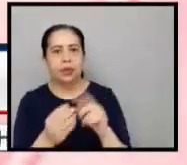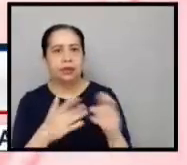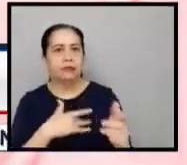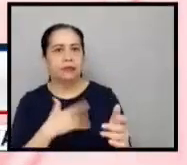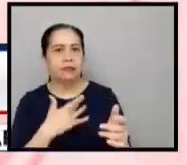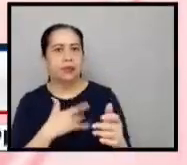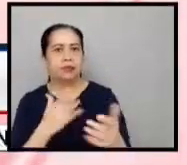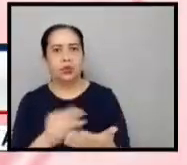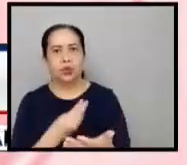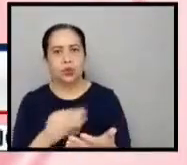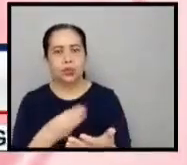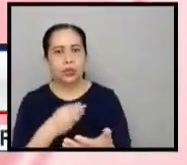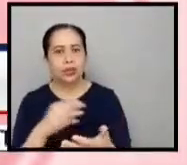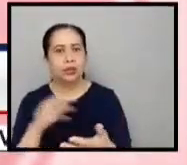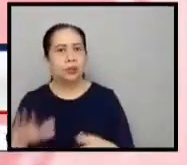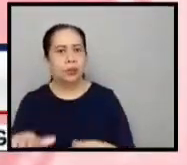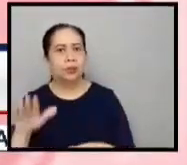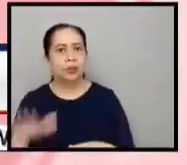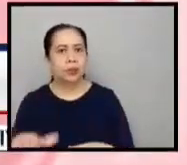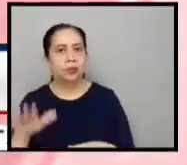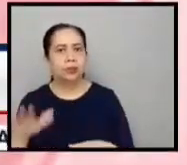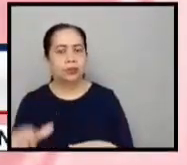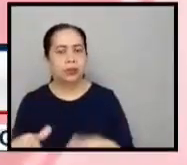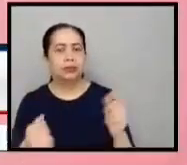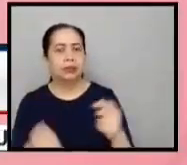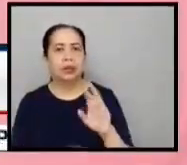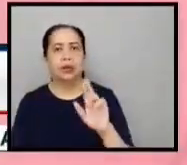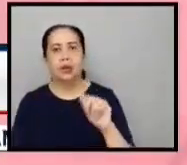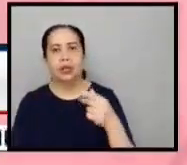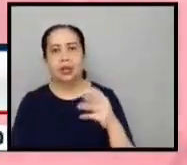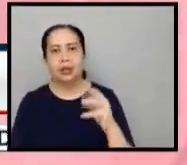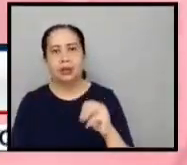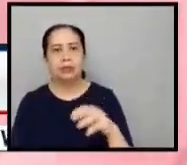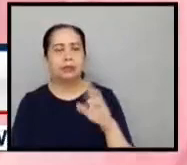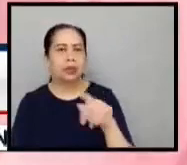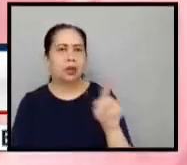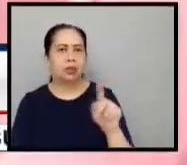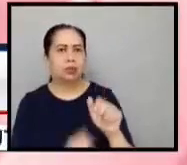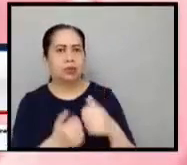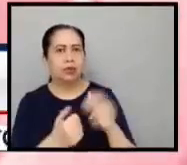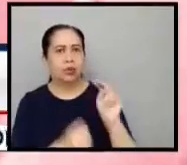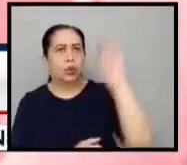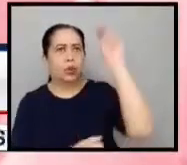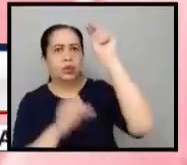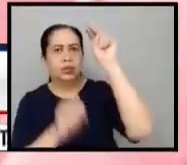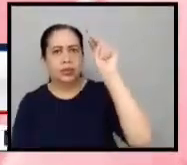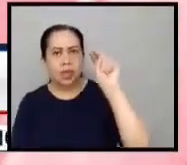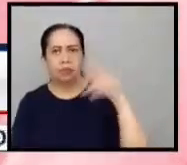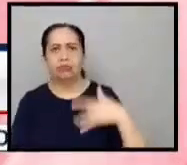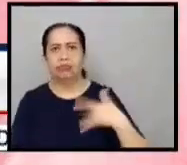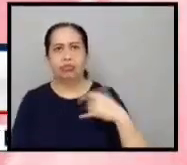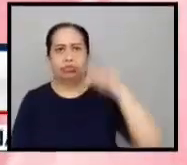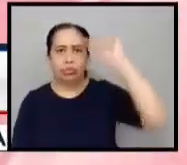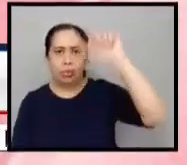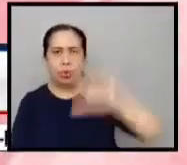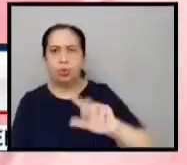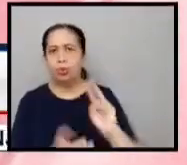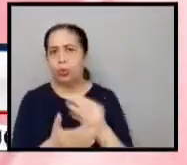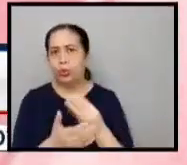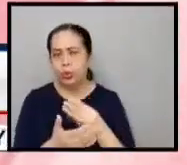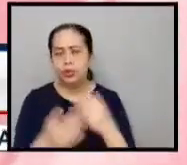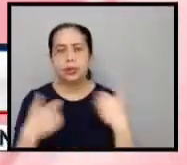ang rhythmic patterns po, no, ng Pilipinas from the north to the southern part. Tapos meron din po tayong